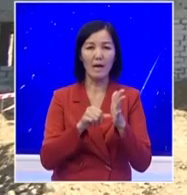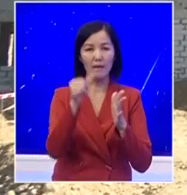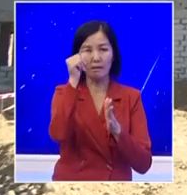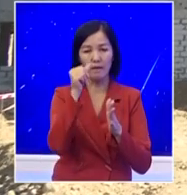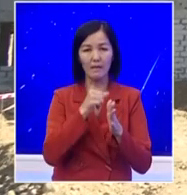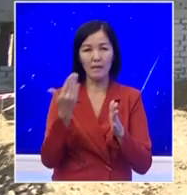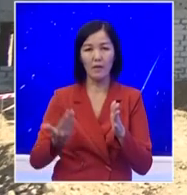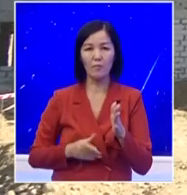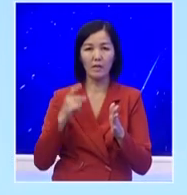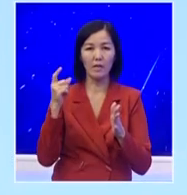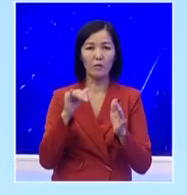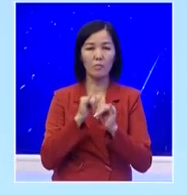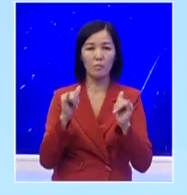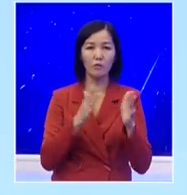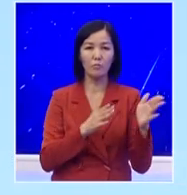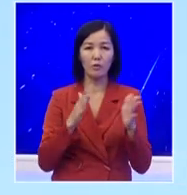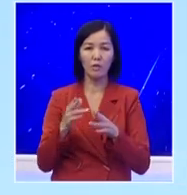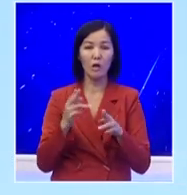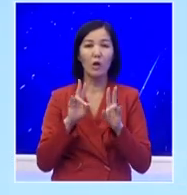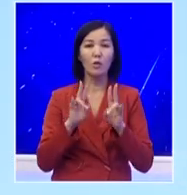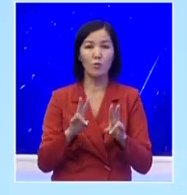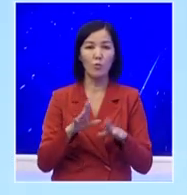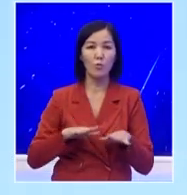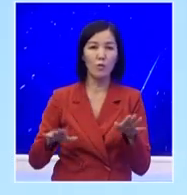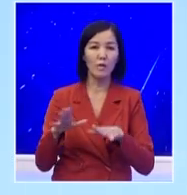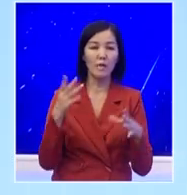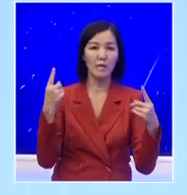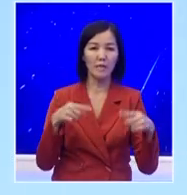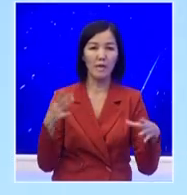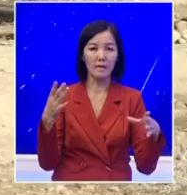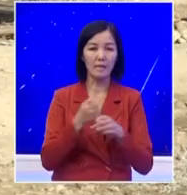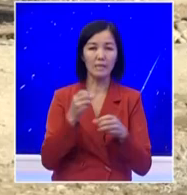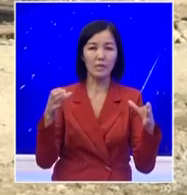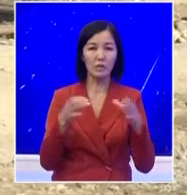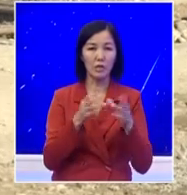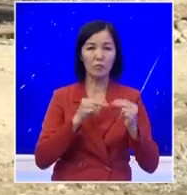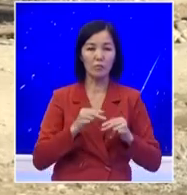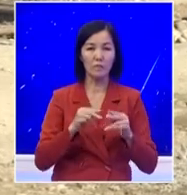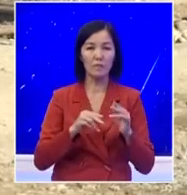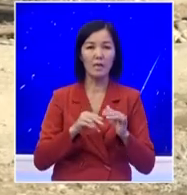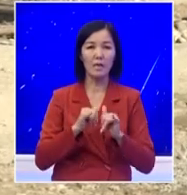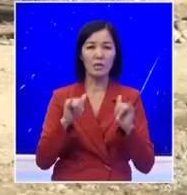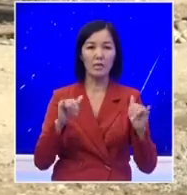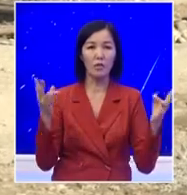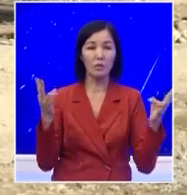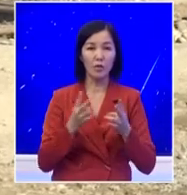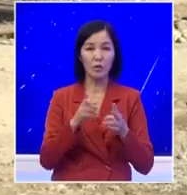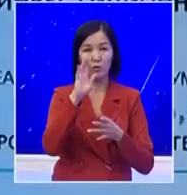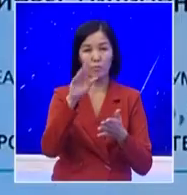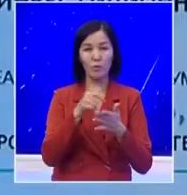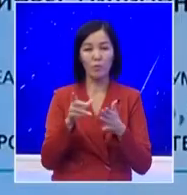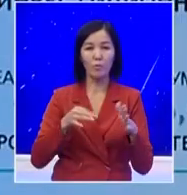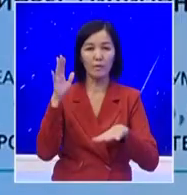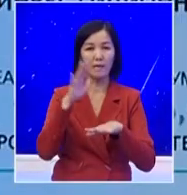елде әлеуметтік экономикалық өсім тұрақты. Десе де өңірдеде дағдарысқа қарсы штаб жұмысын жандандыру қажет. Үкімет басшысы